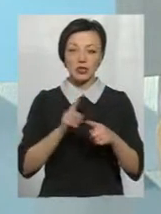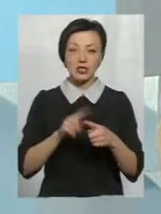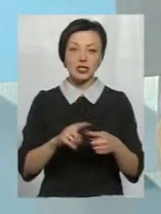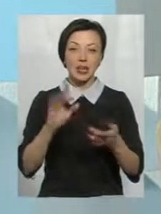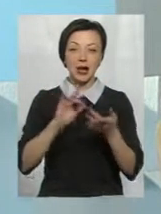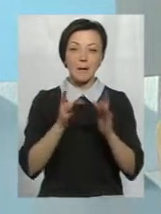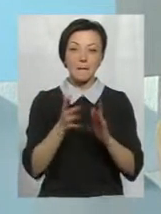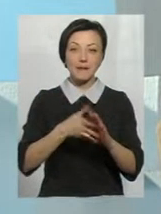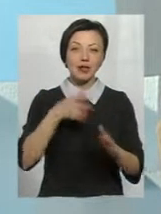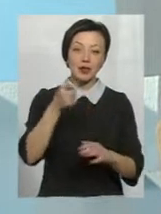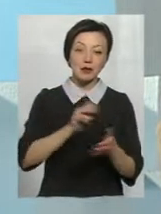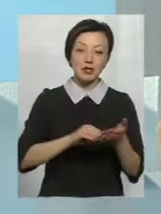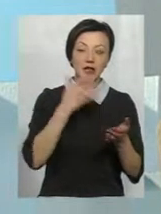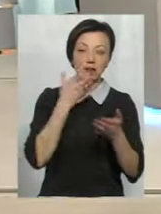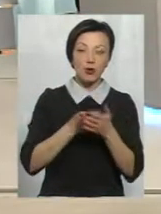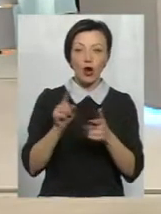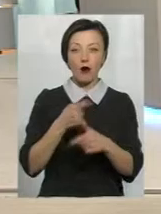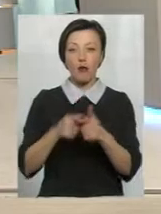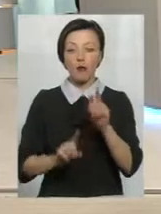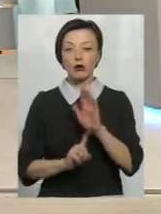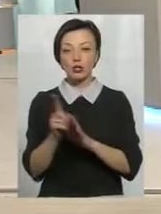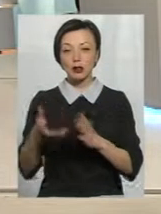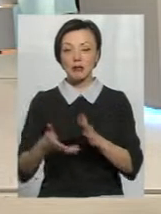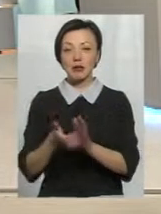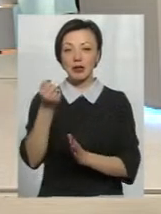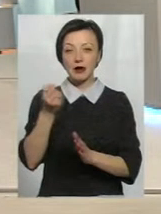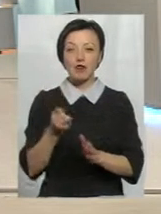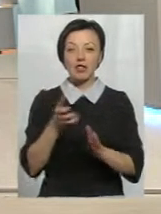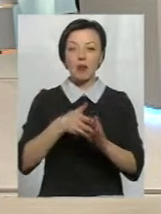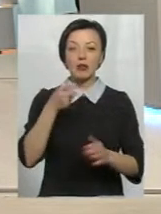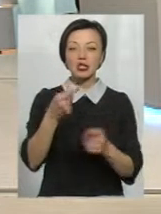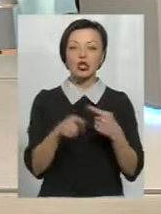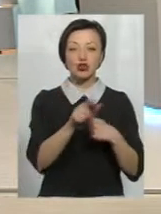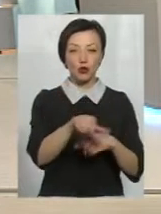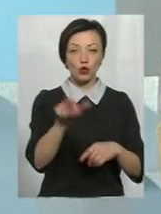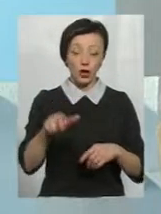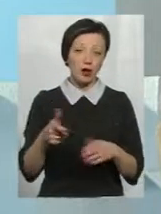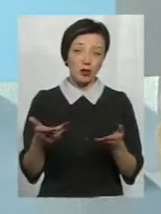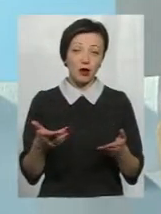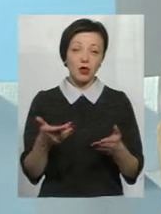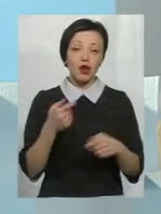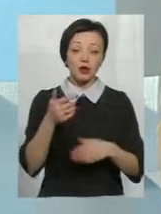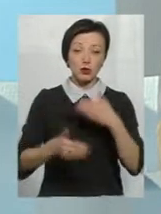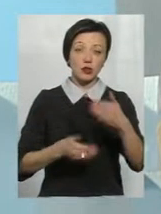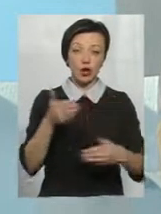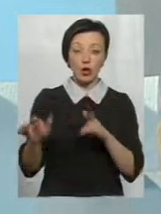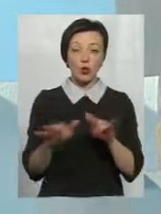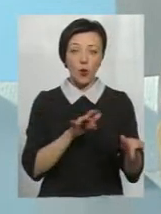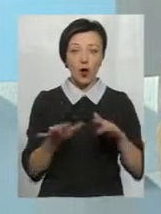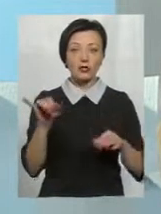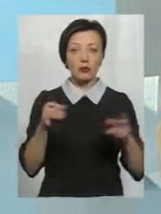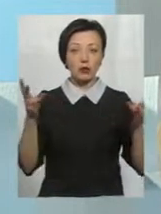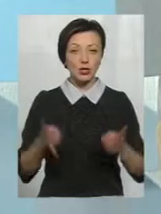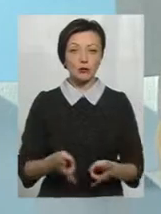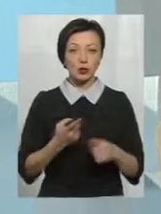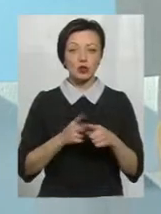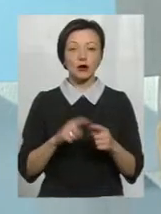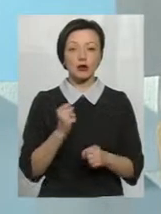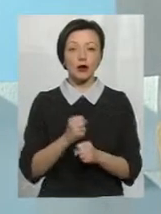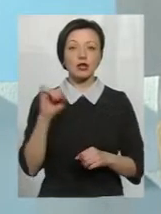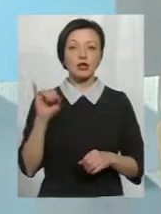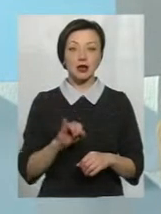або написали свою, або почали підтримувати петиції якихось інших людей. Тобто воно рухається і потрібно це робити